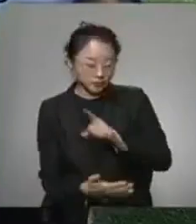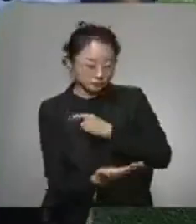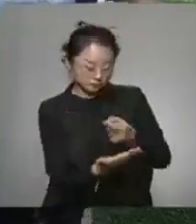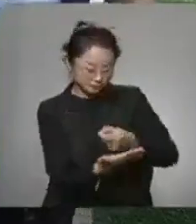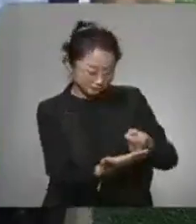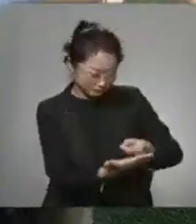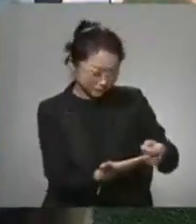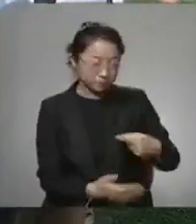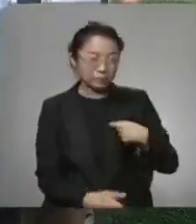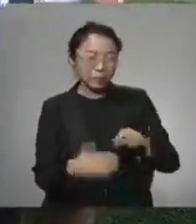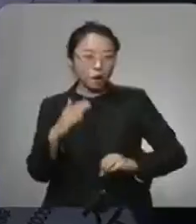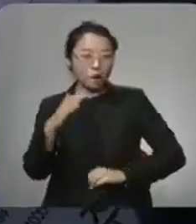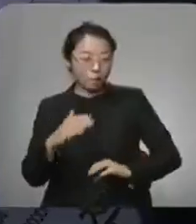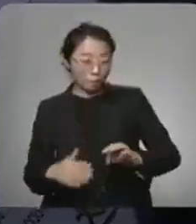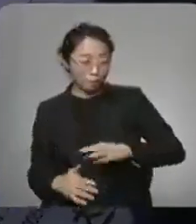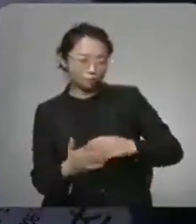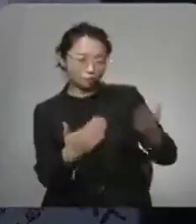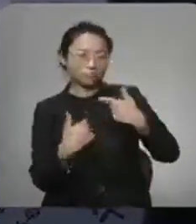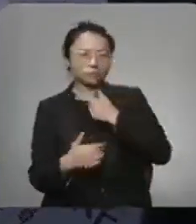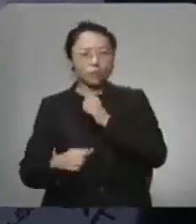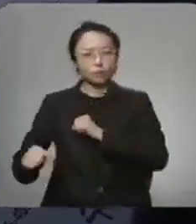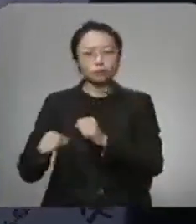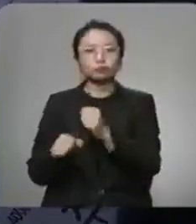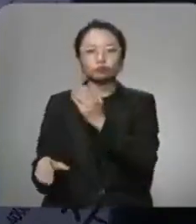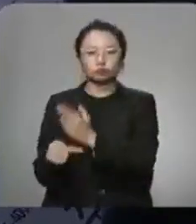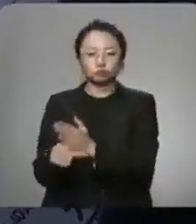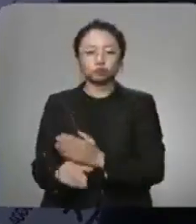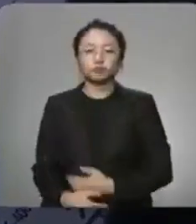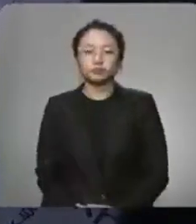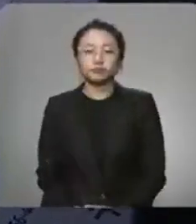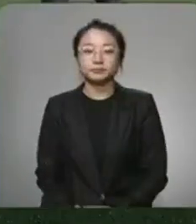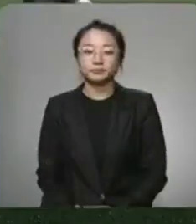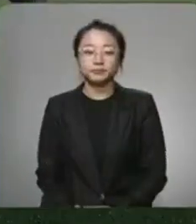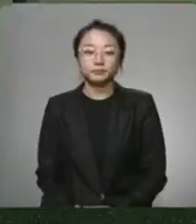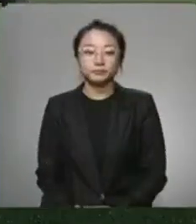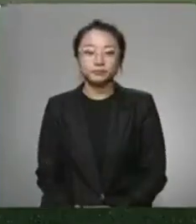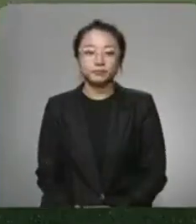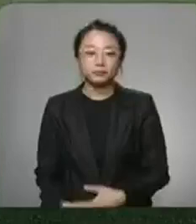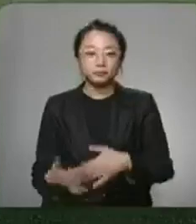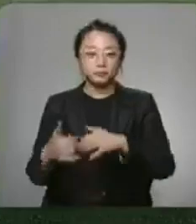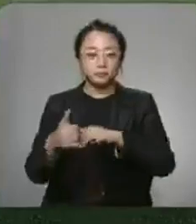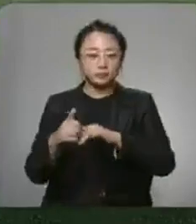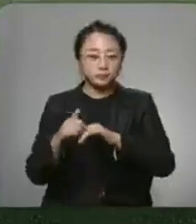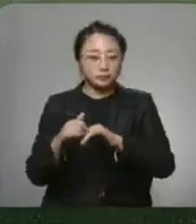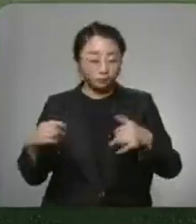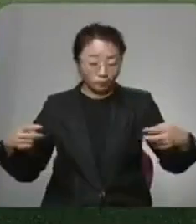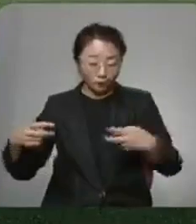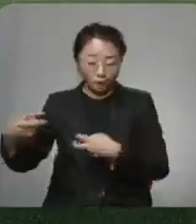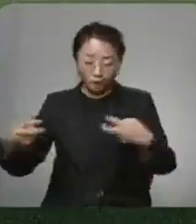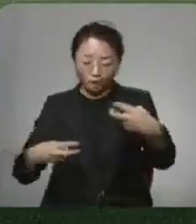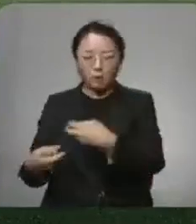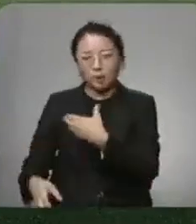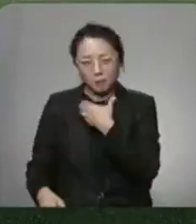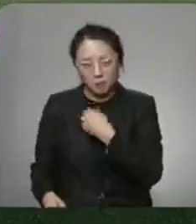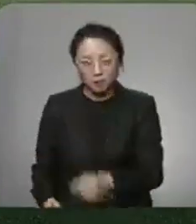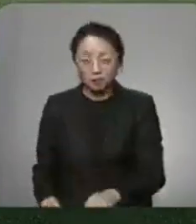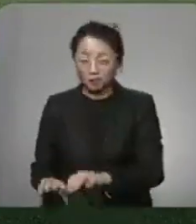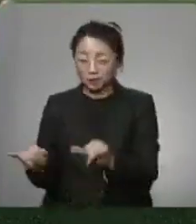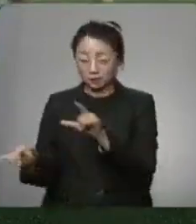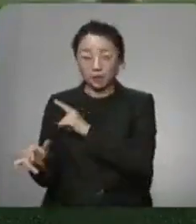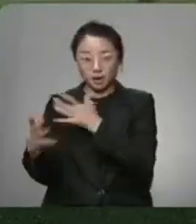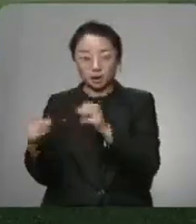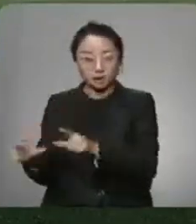통해 지역의 유치 열기를 모으고 있습니다. 교통의 중심지고 인구도 제일 많고 이런 쪽에서 선수들의